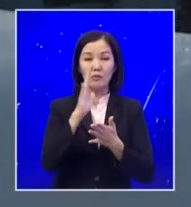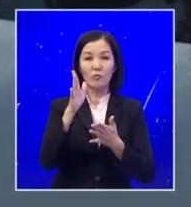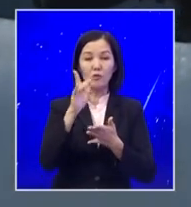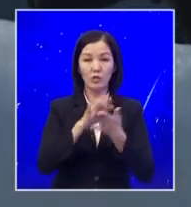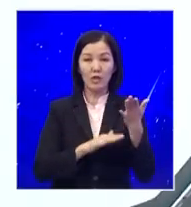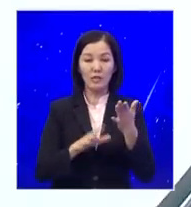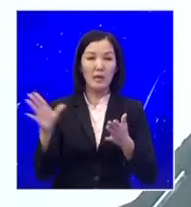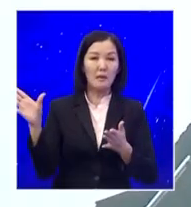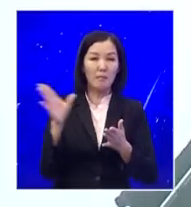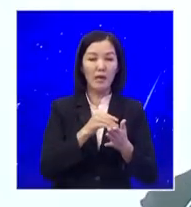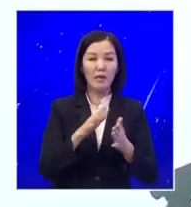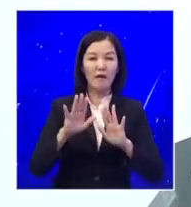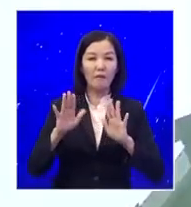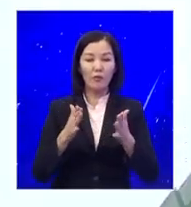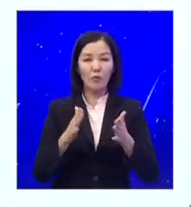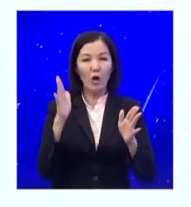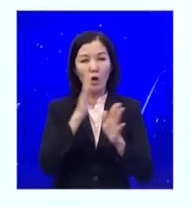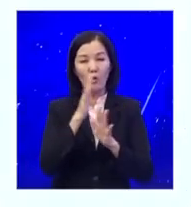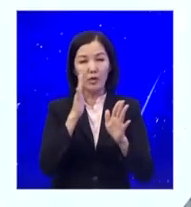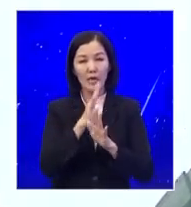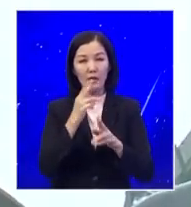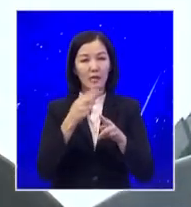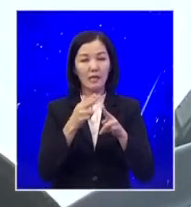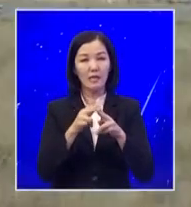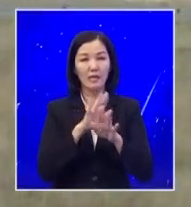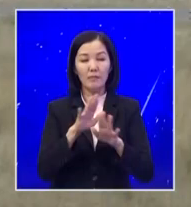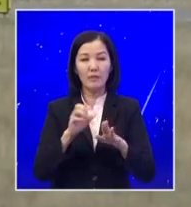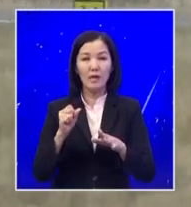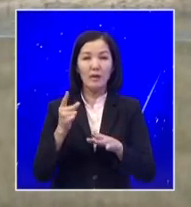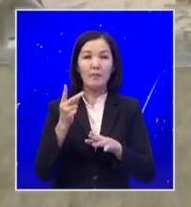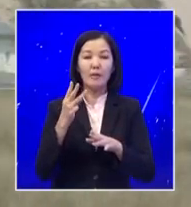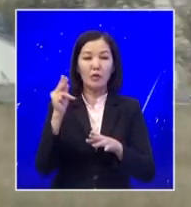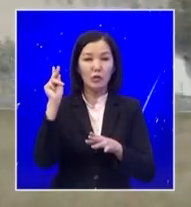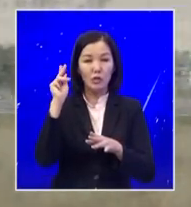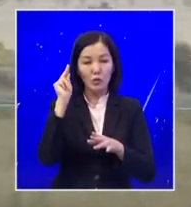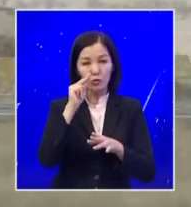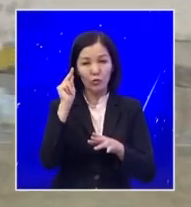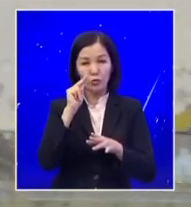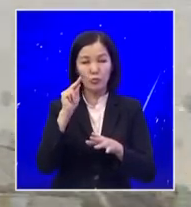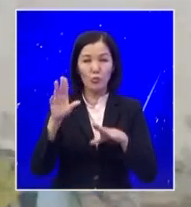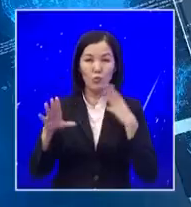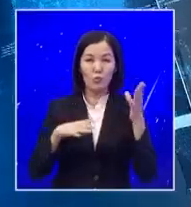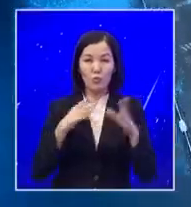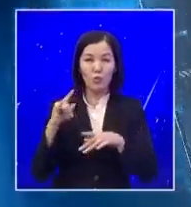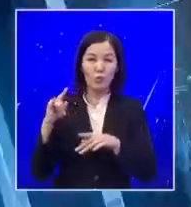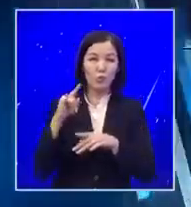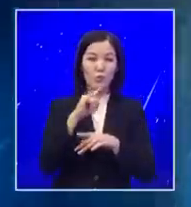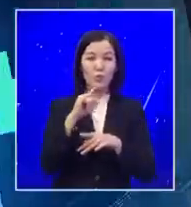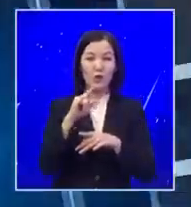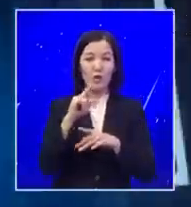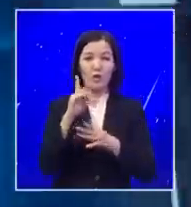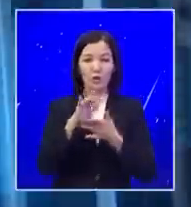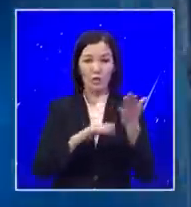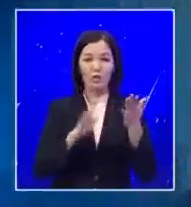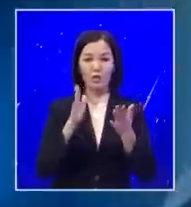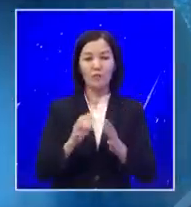Кез келген уақытта және күн райына қарамастан олар күніне бірнеше ұшу оқу жаттығуларын өткізе бермек. Алмат Хамит Абзал